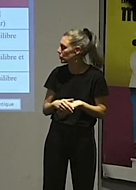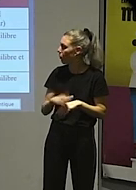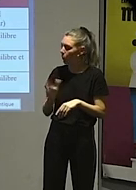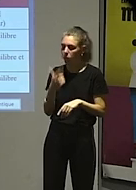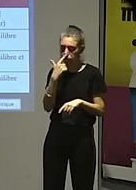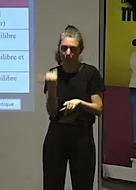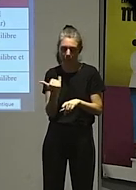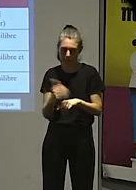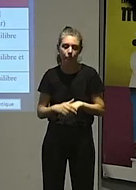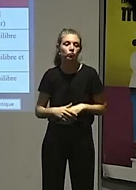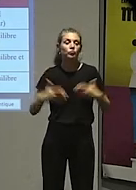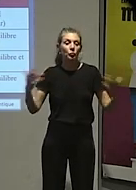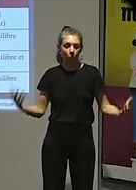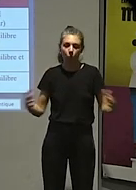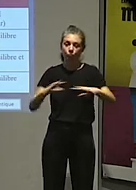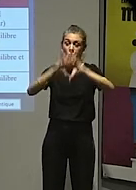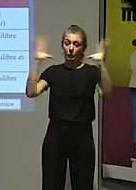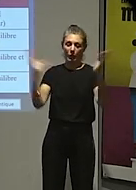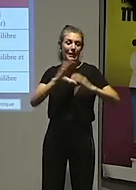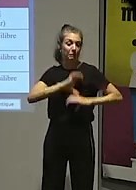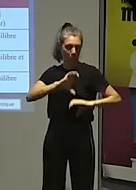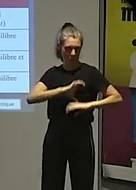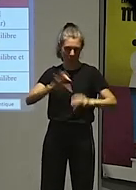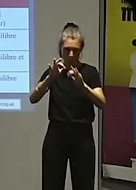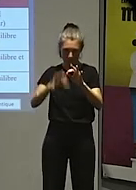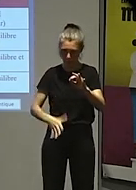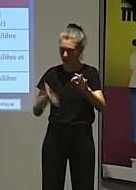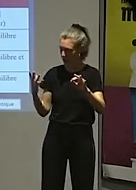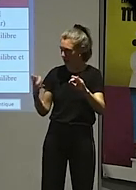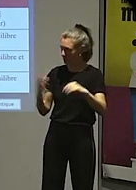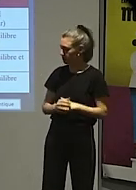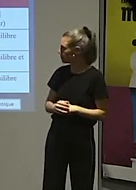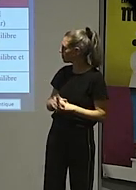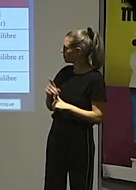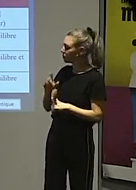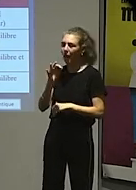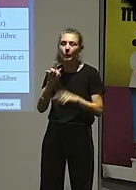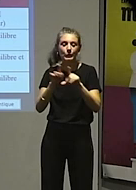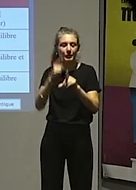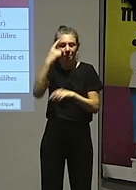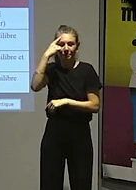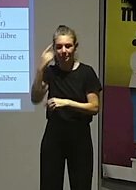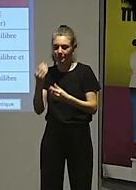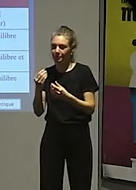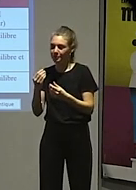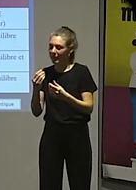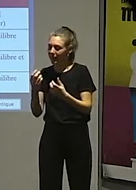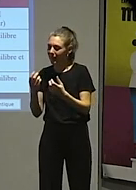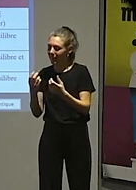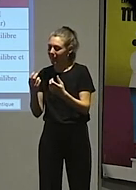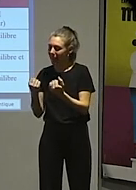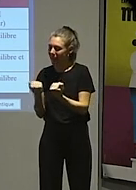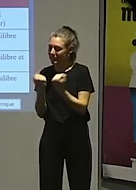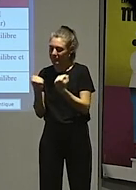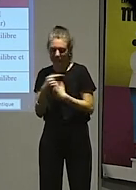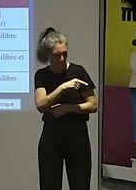pas perdre trop de temps. Juste un exemple d'activité qu'on a fait. Je pensais à vous tout à l'heure qui faisait le premier témoignage. Votre prénom, c'est comment, s'il vous